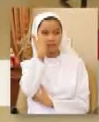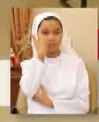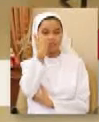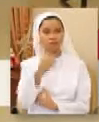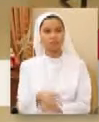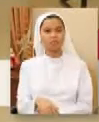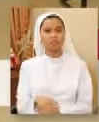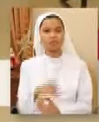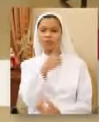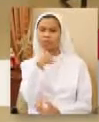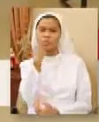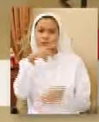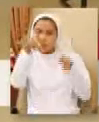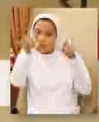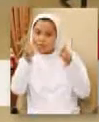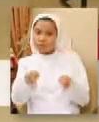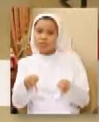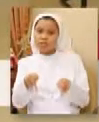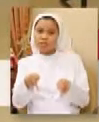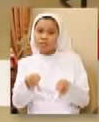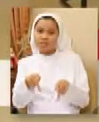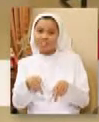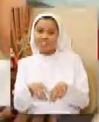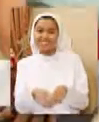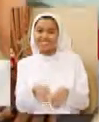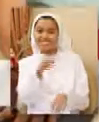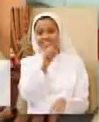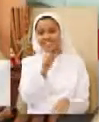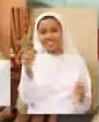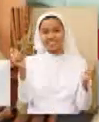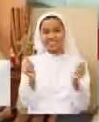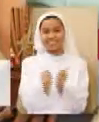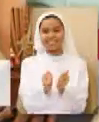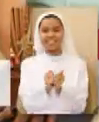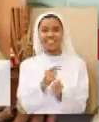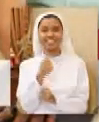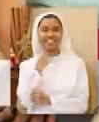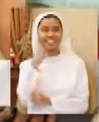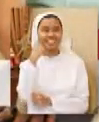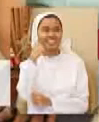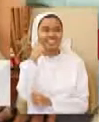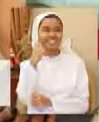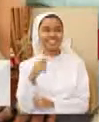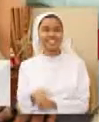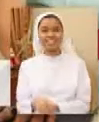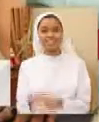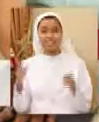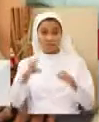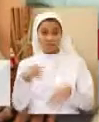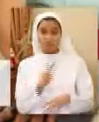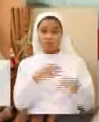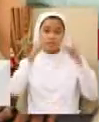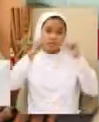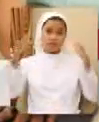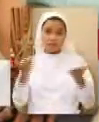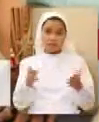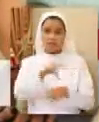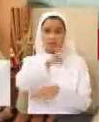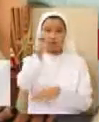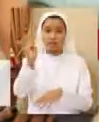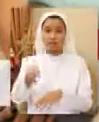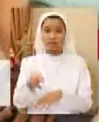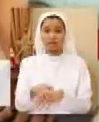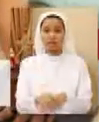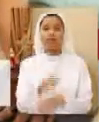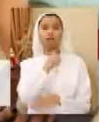bang pari natin na involved dito sa ministry nito? Ha? Si, blessed tayo dito, Bishop, kasi may dalawa tayong pari